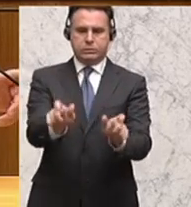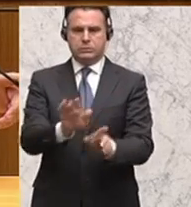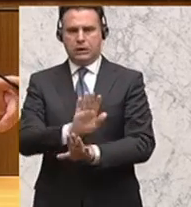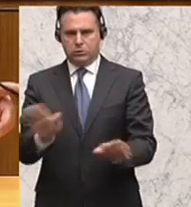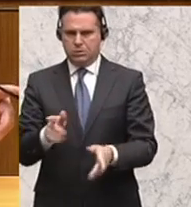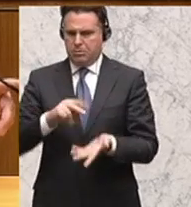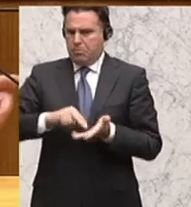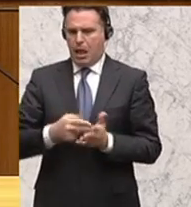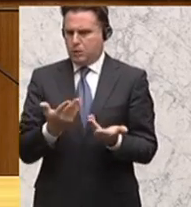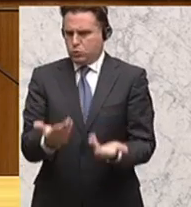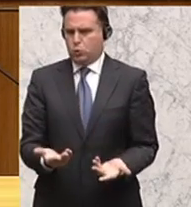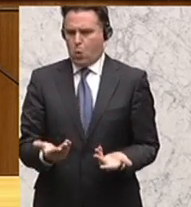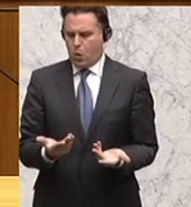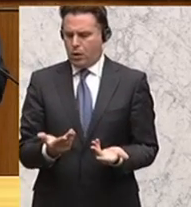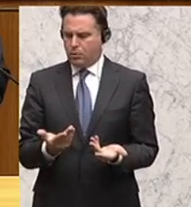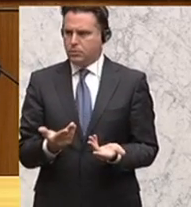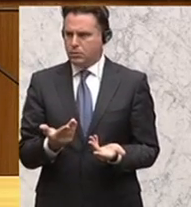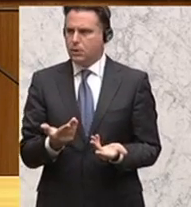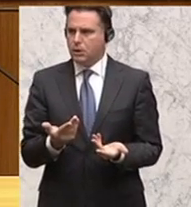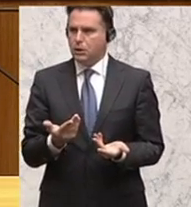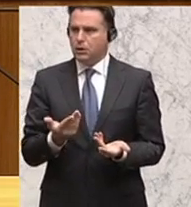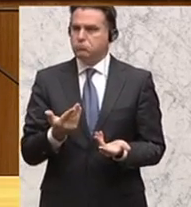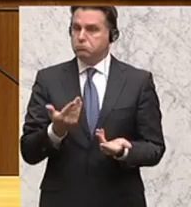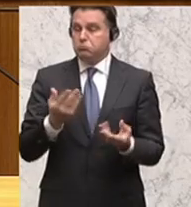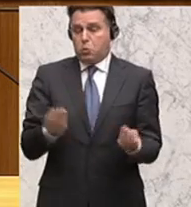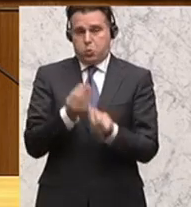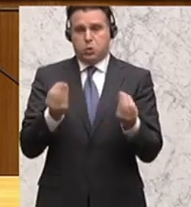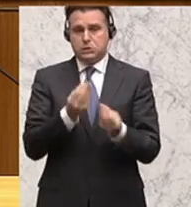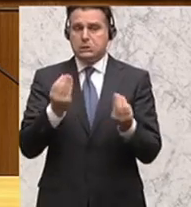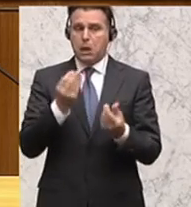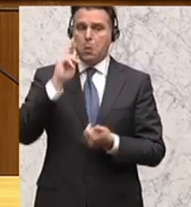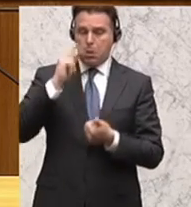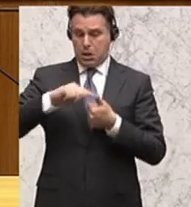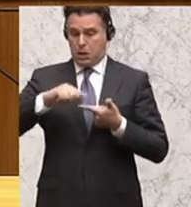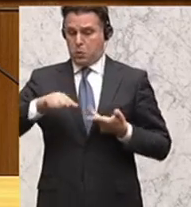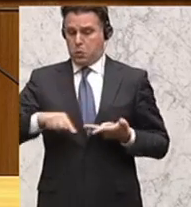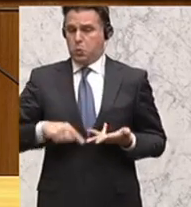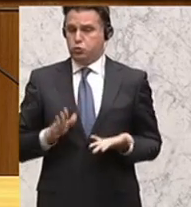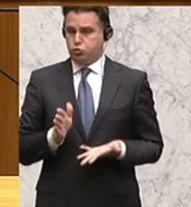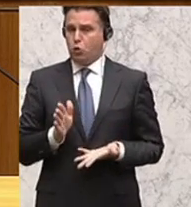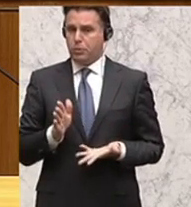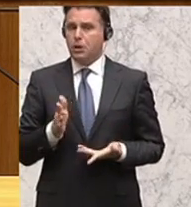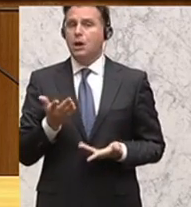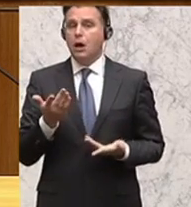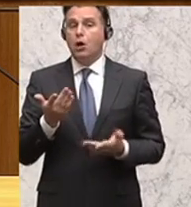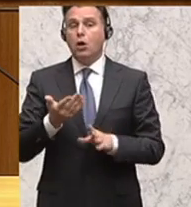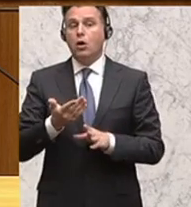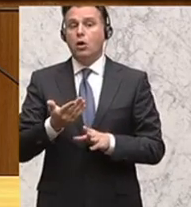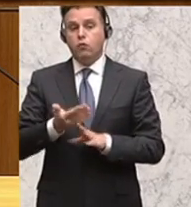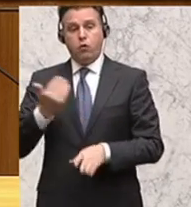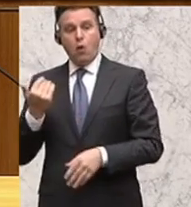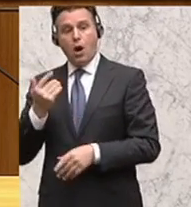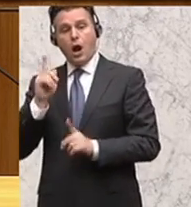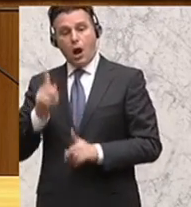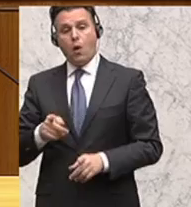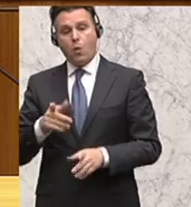bringen, die hier geplant ist. Denn ich sage natürlich aus unterschiedlichsten Überlegungen. Die Überlegungen, die ich vorher skizziert habe, aber auch